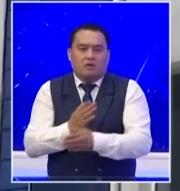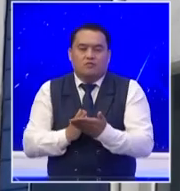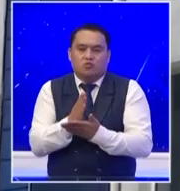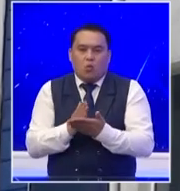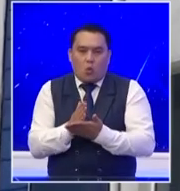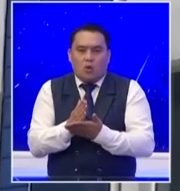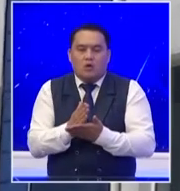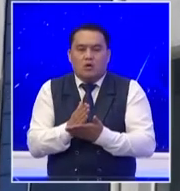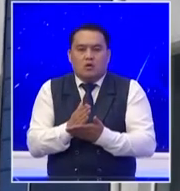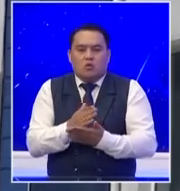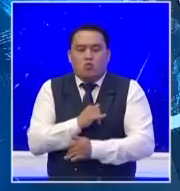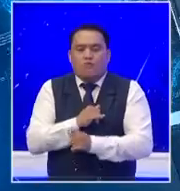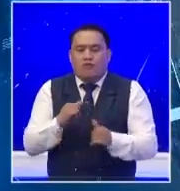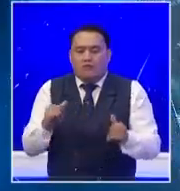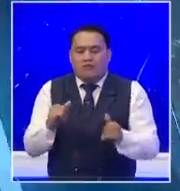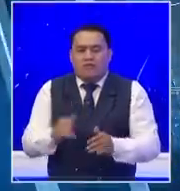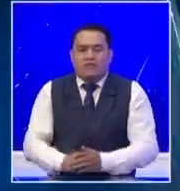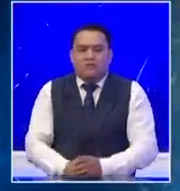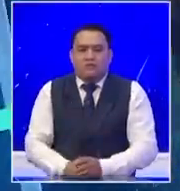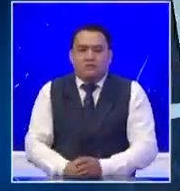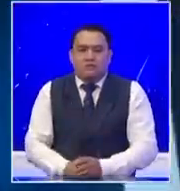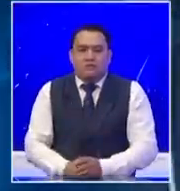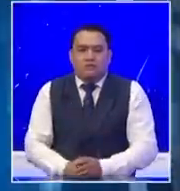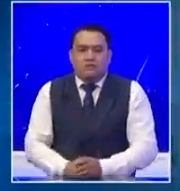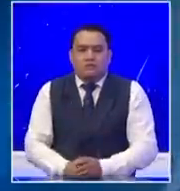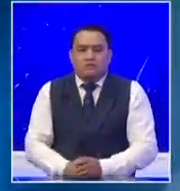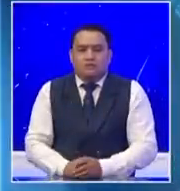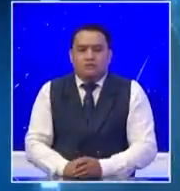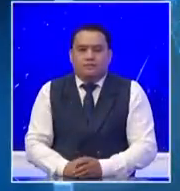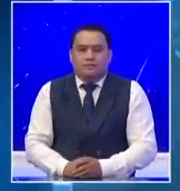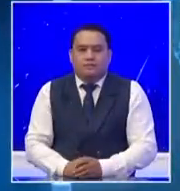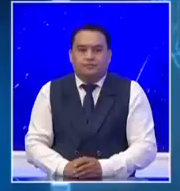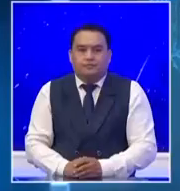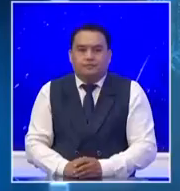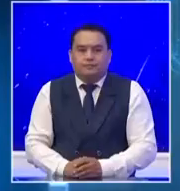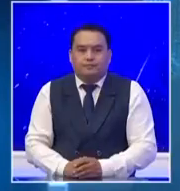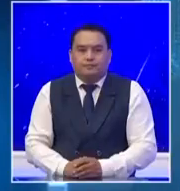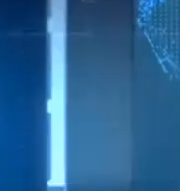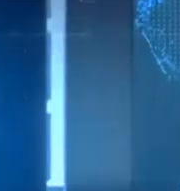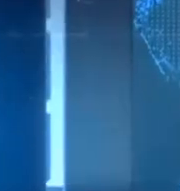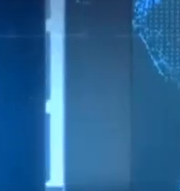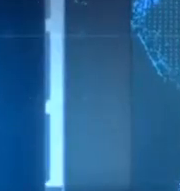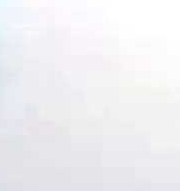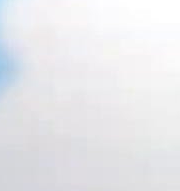работников, у которых нагрузка выросла в разы. Ильман Раймбеков, Асет Дюсенбек, телеканал ЖТСУ, Талдыкурган.